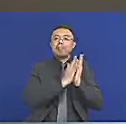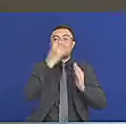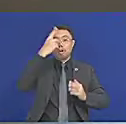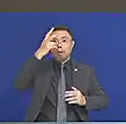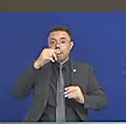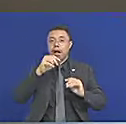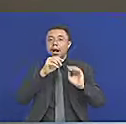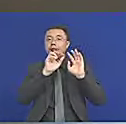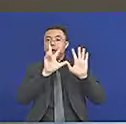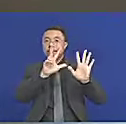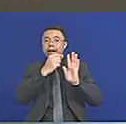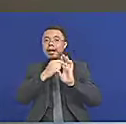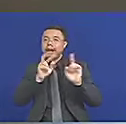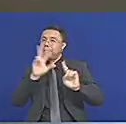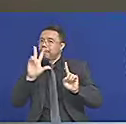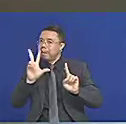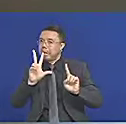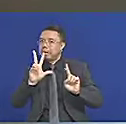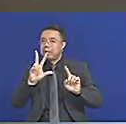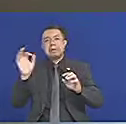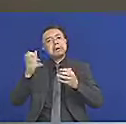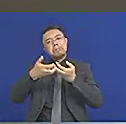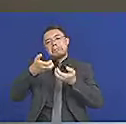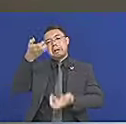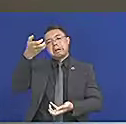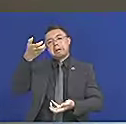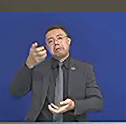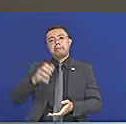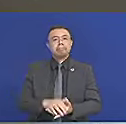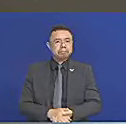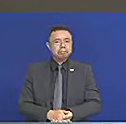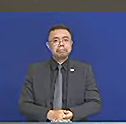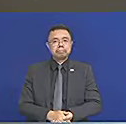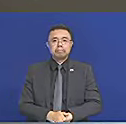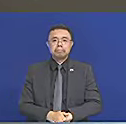ayat 18. Tidak sebanding.